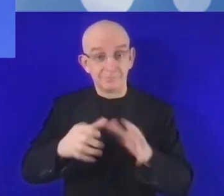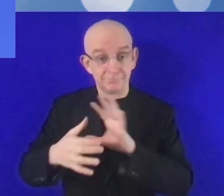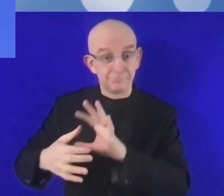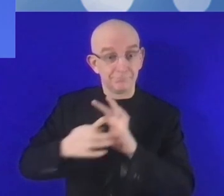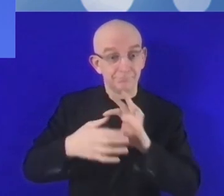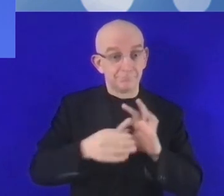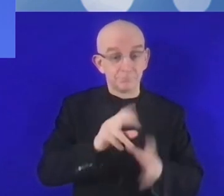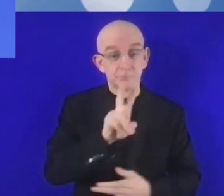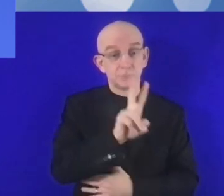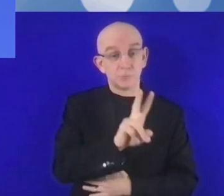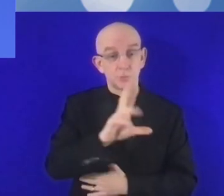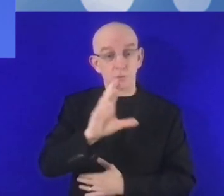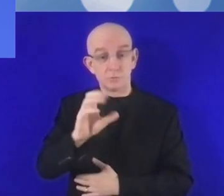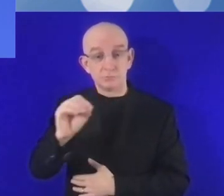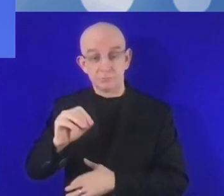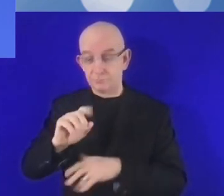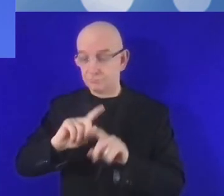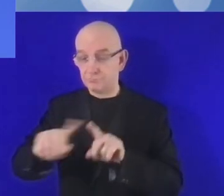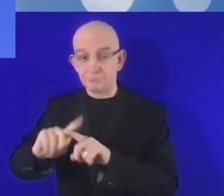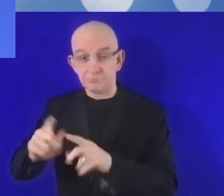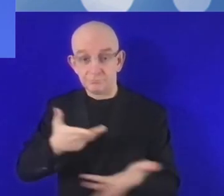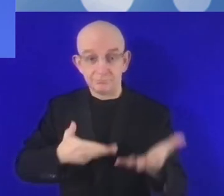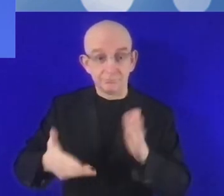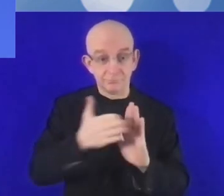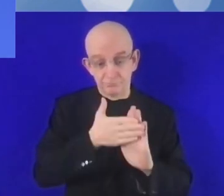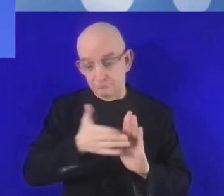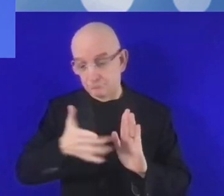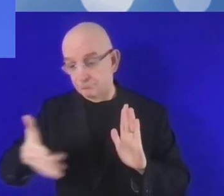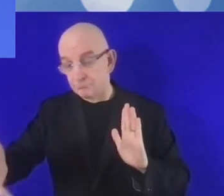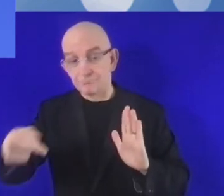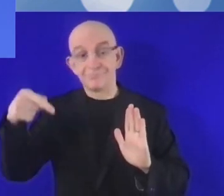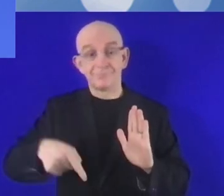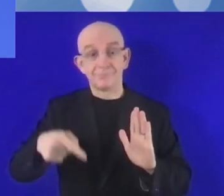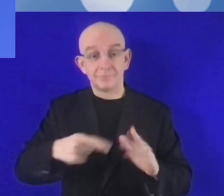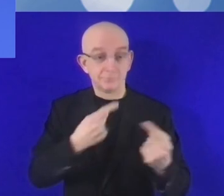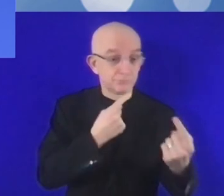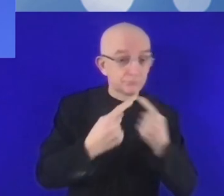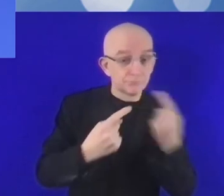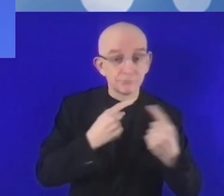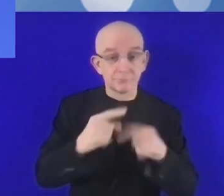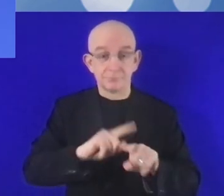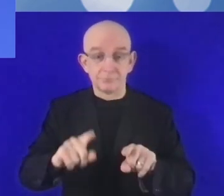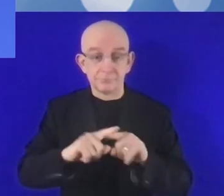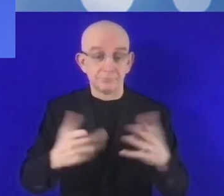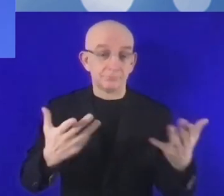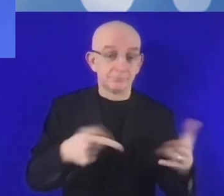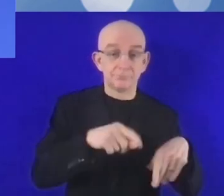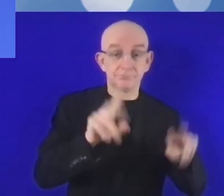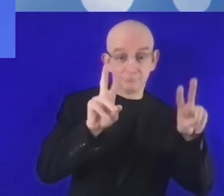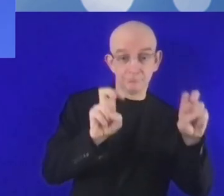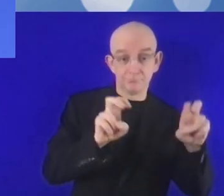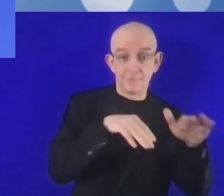учреждения и университетское сообщество. Все участники будут принимать участие в дискуссии во время